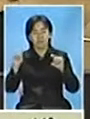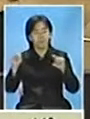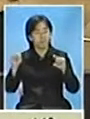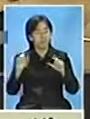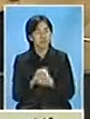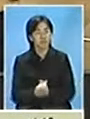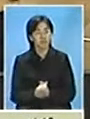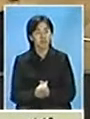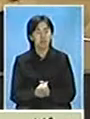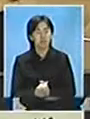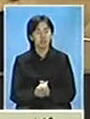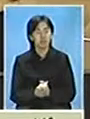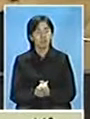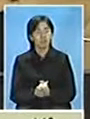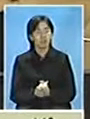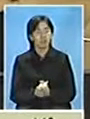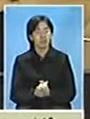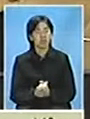นะคะ